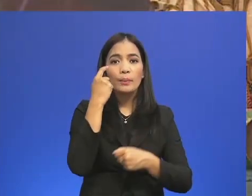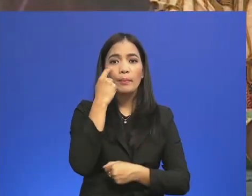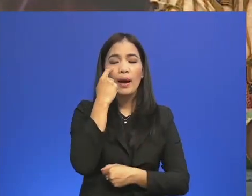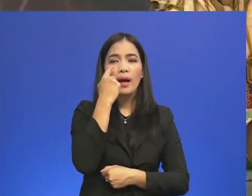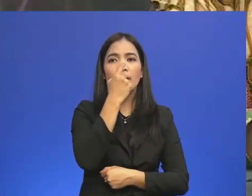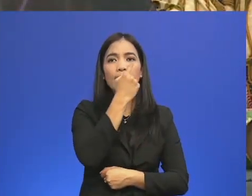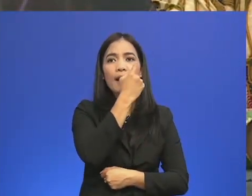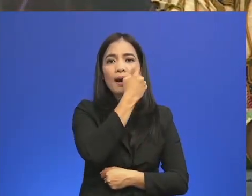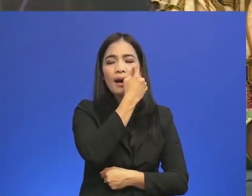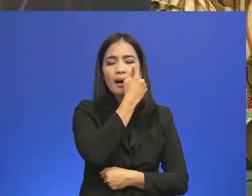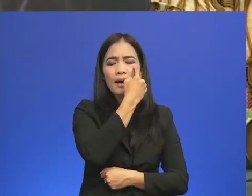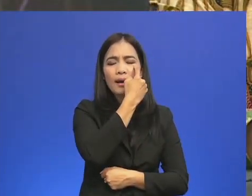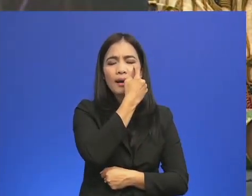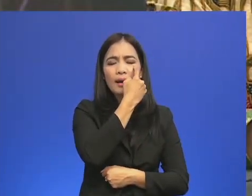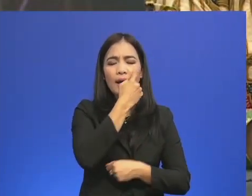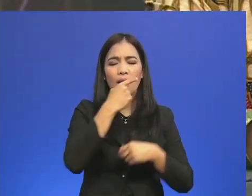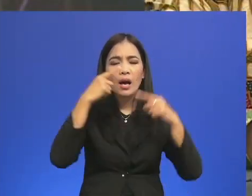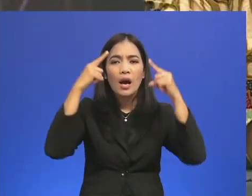Sebelum mata